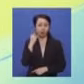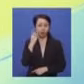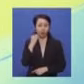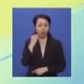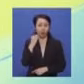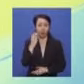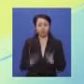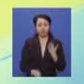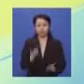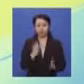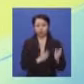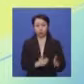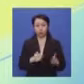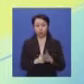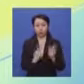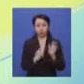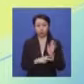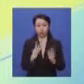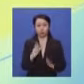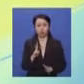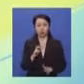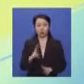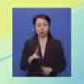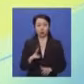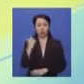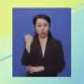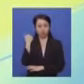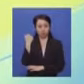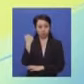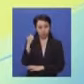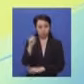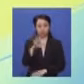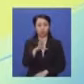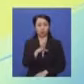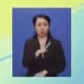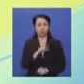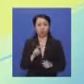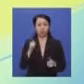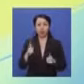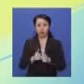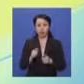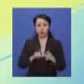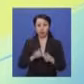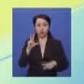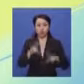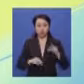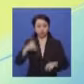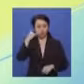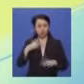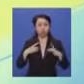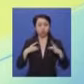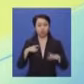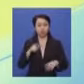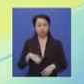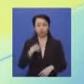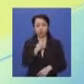Алматы. Наш земляк в весовой категории до 74 килограммов одержал уверенную победу. Мои коллеги связались с чемпионом по телефону